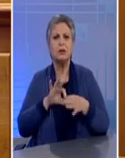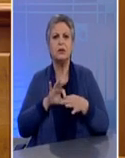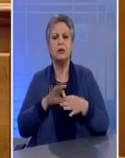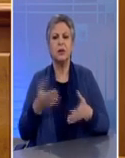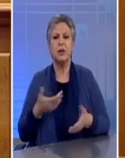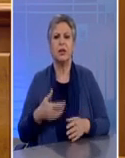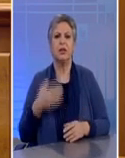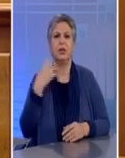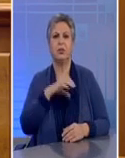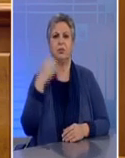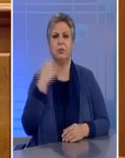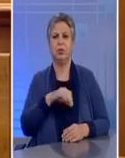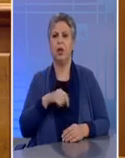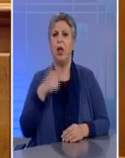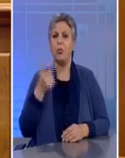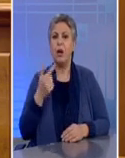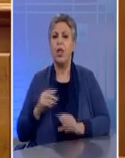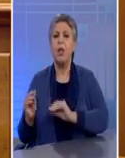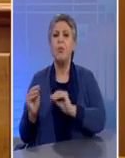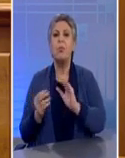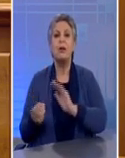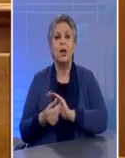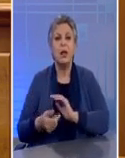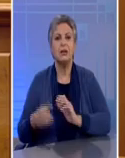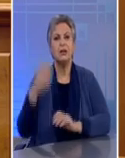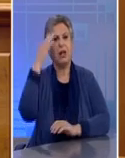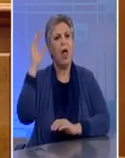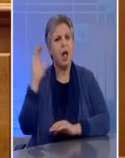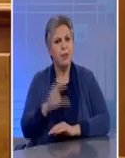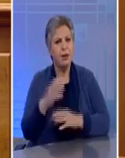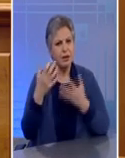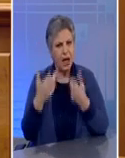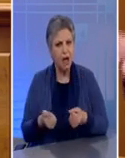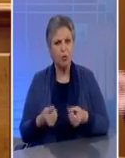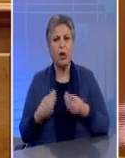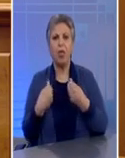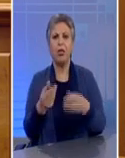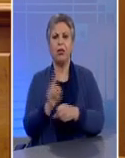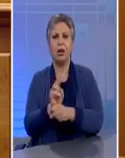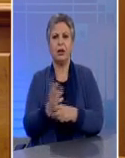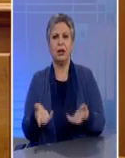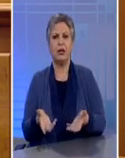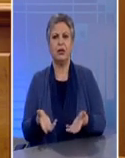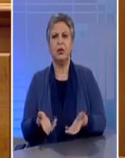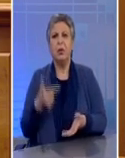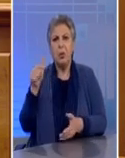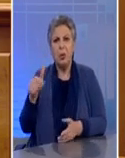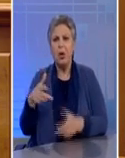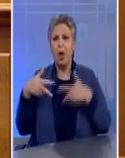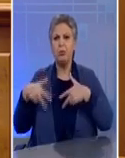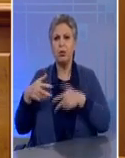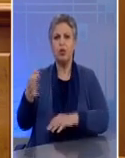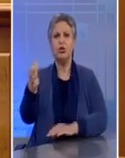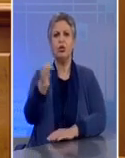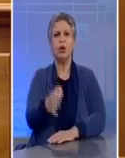στους μετανάστες επενδυτές. Δικό σας νόμος ήταν. Γιατί στενοχωρείστε που το είπε ο Μάρδας? Ο Μάρδας